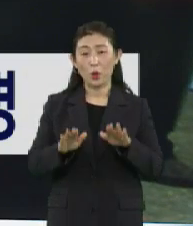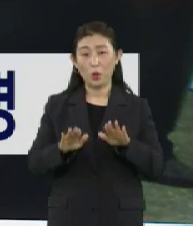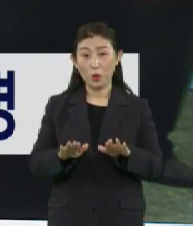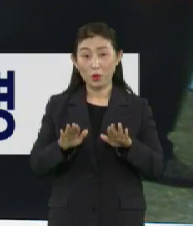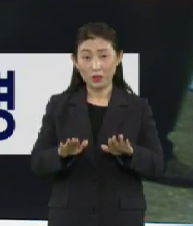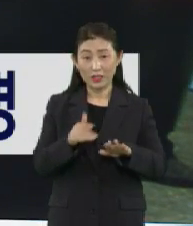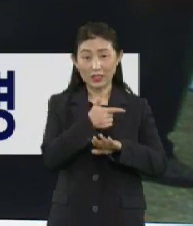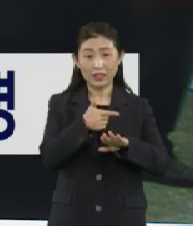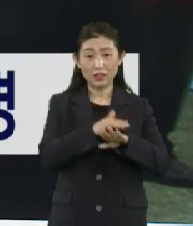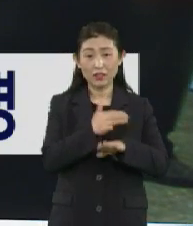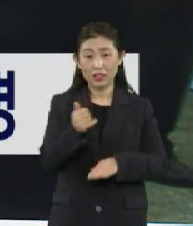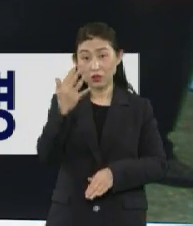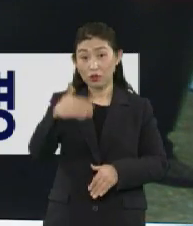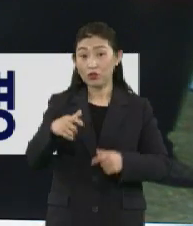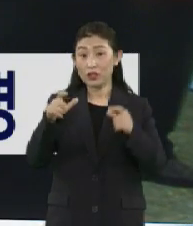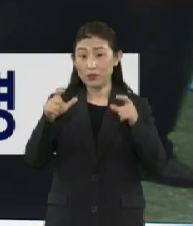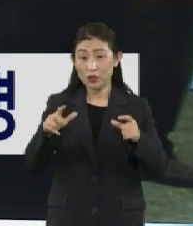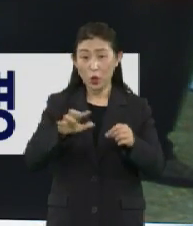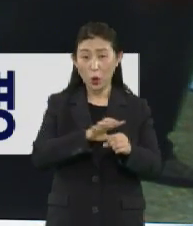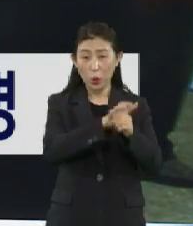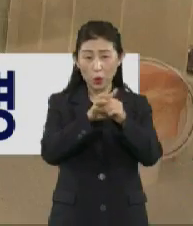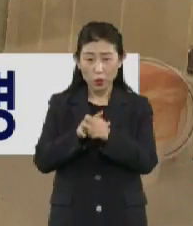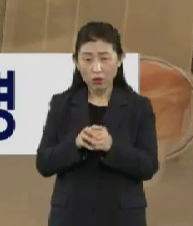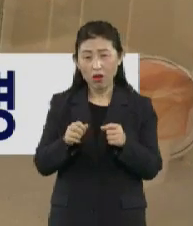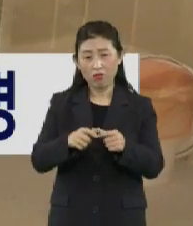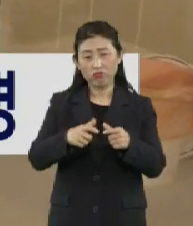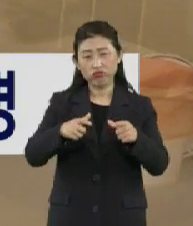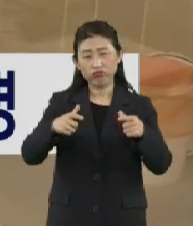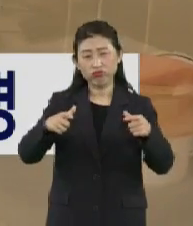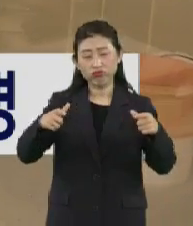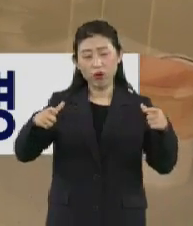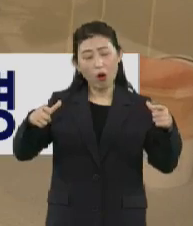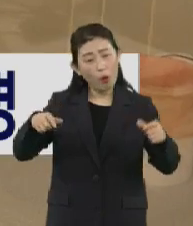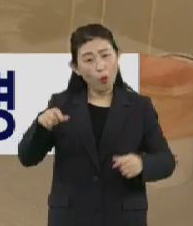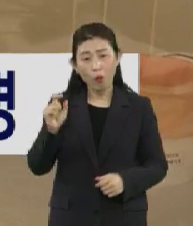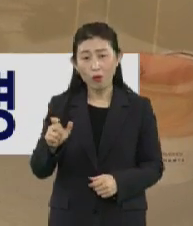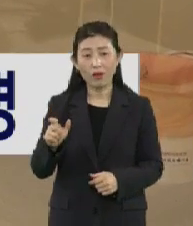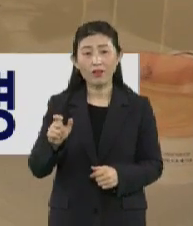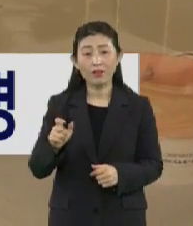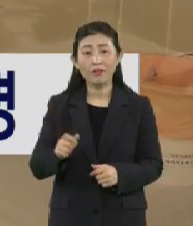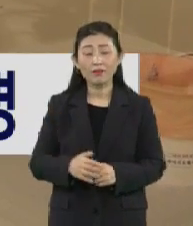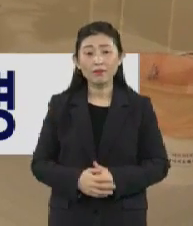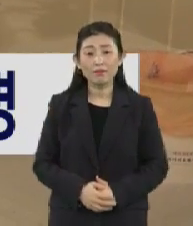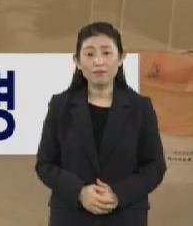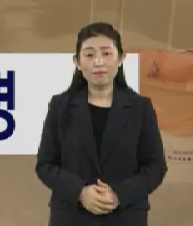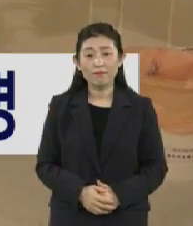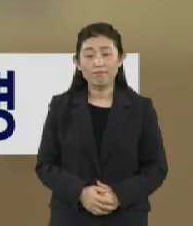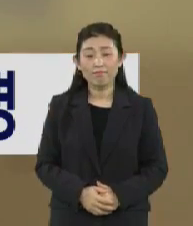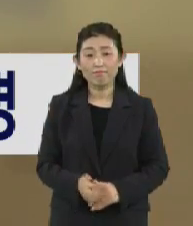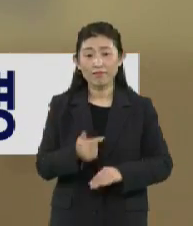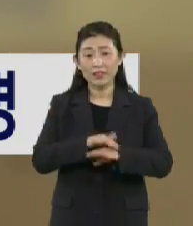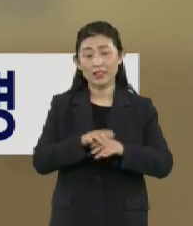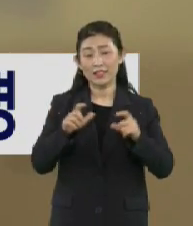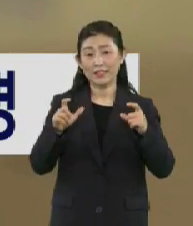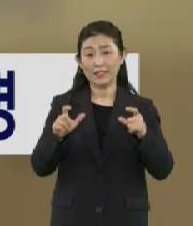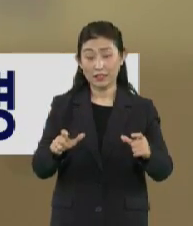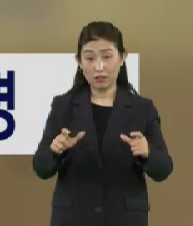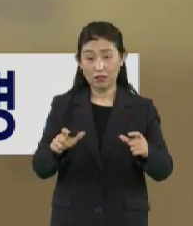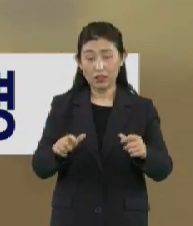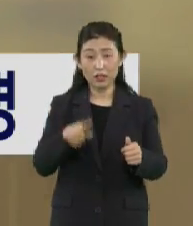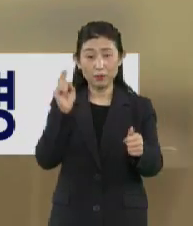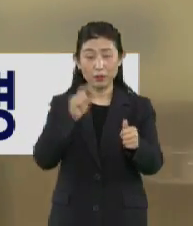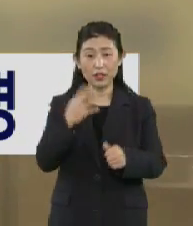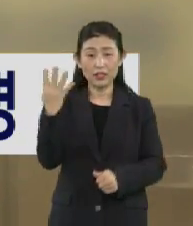주말을 맞은 가운데 대전과 세종 충남 지역에서 코론 알고 앞산 3가 좀처럼 꺾이지 않고 있습니다 대전에서는